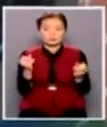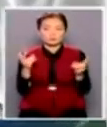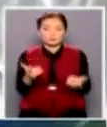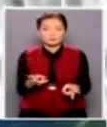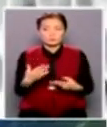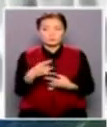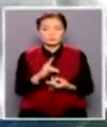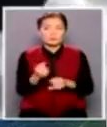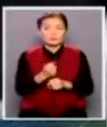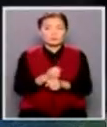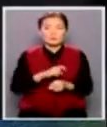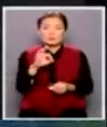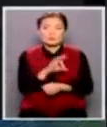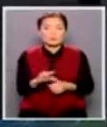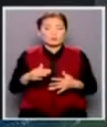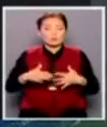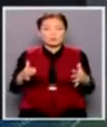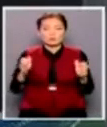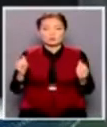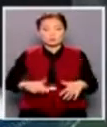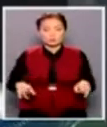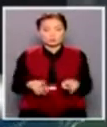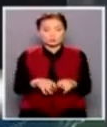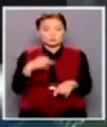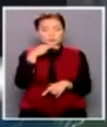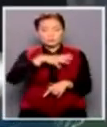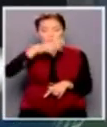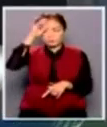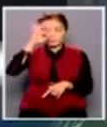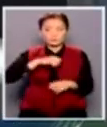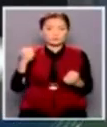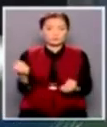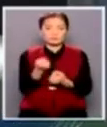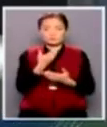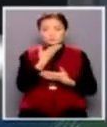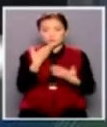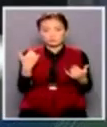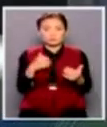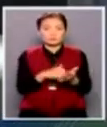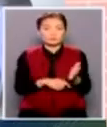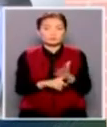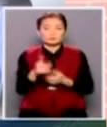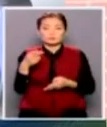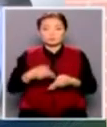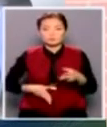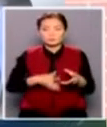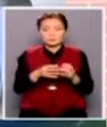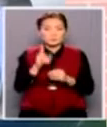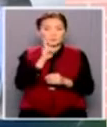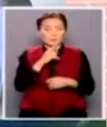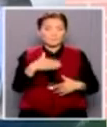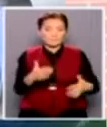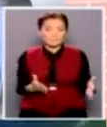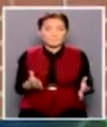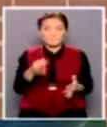арналған жәшіктер орнату мәселесі көтерілген еді. Алайда көпшілік тарапынан қолдау таппағандықтан бастама аяқсыз қалды. Әзірге